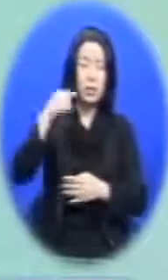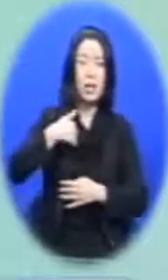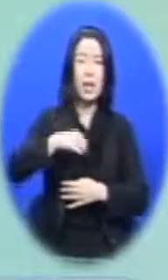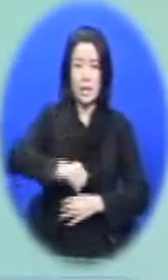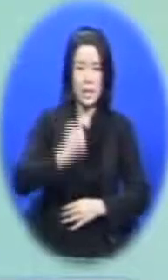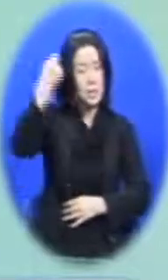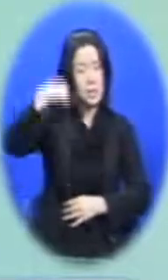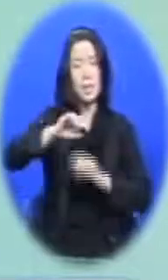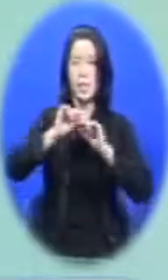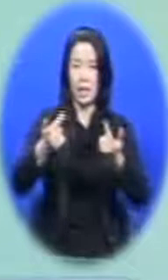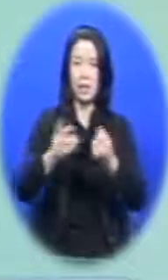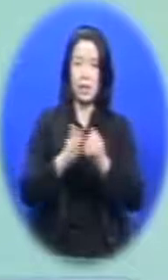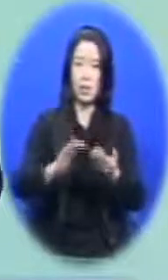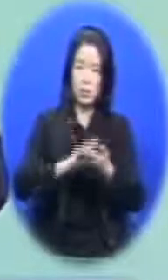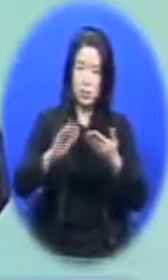자신이.